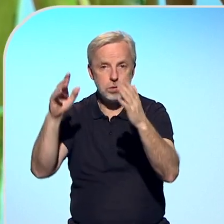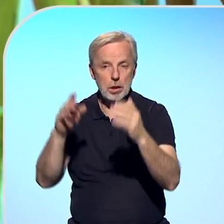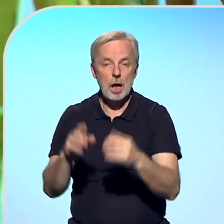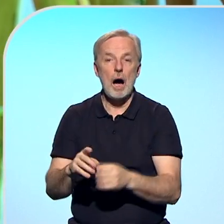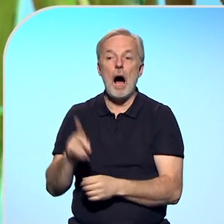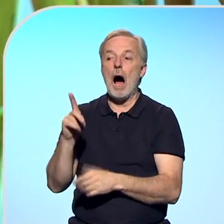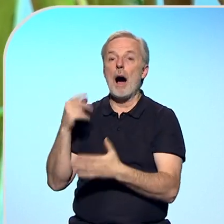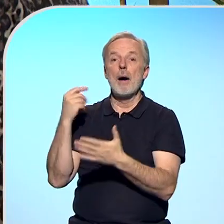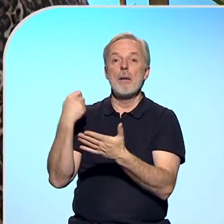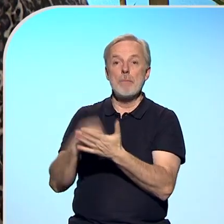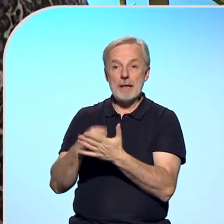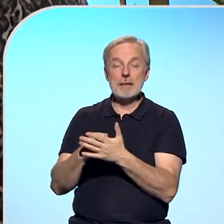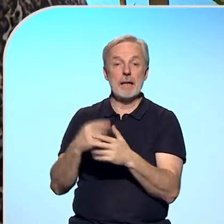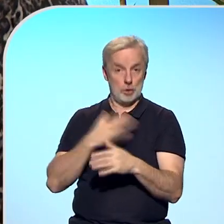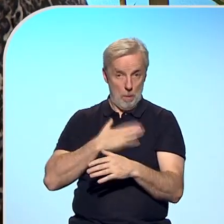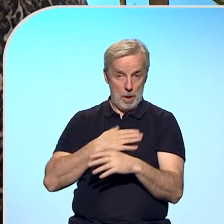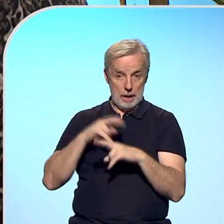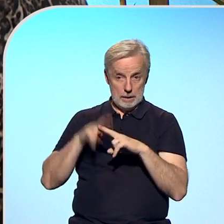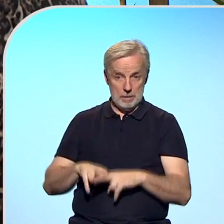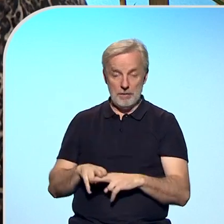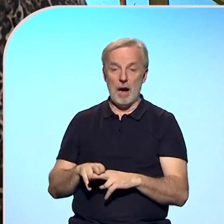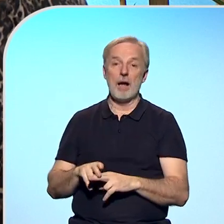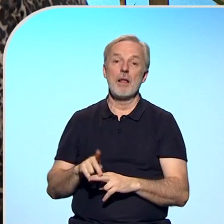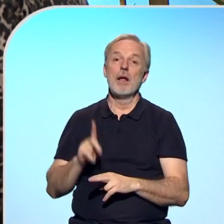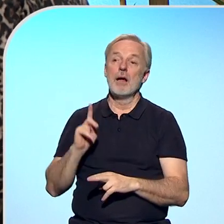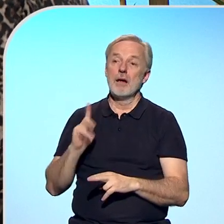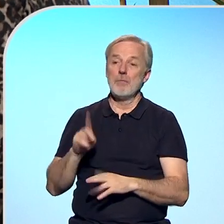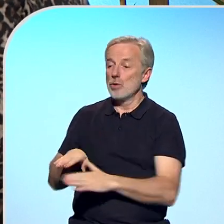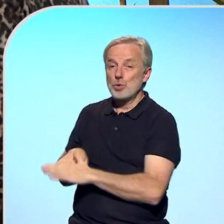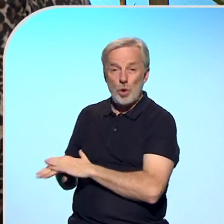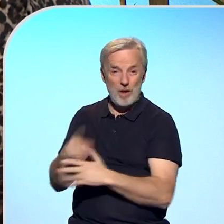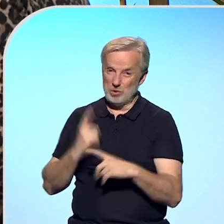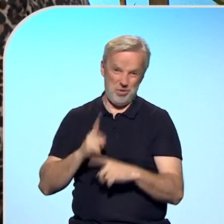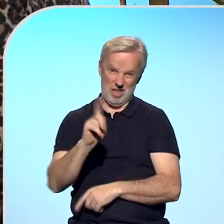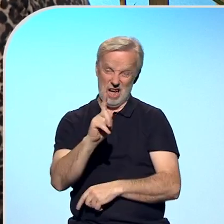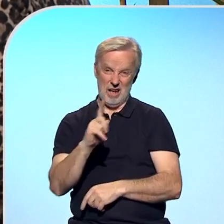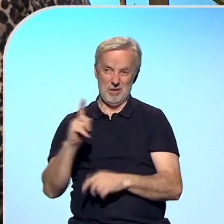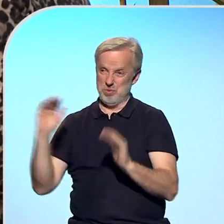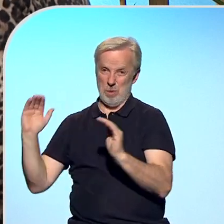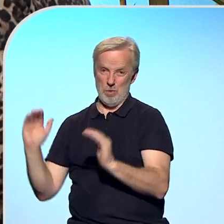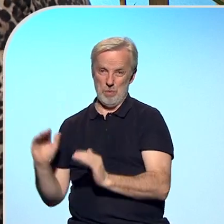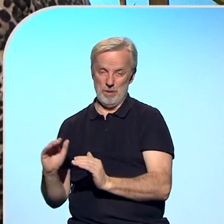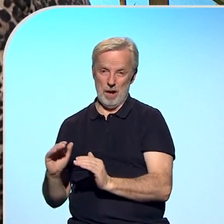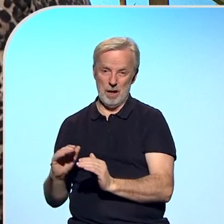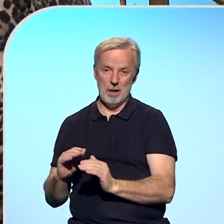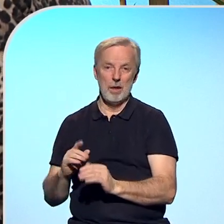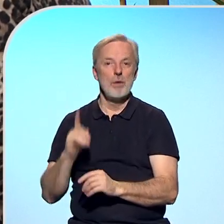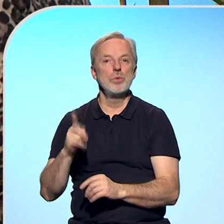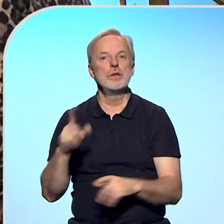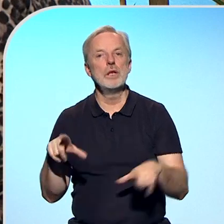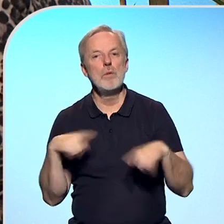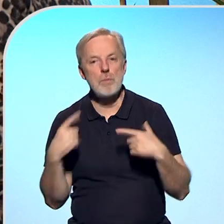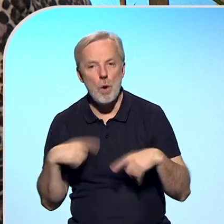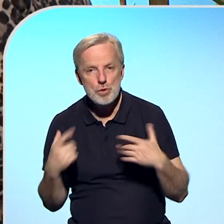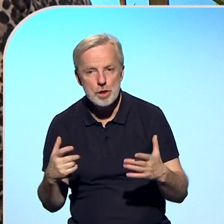ostalo. A s tím je ideálně teda pracovat alebo případně investovat. No a ta matematika za tím potom je velmi jednoduchá, pokud někde